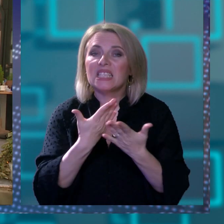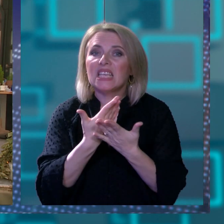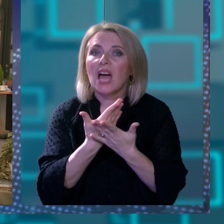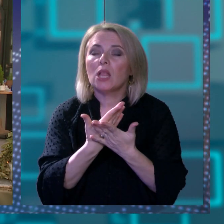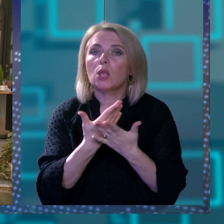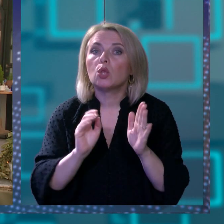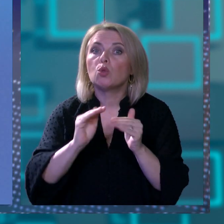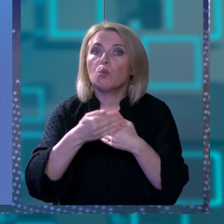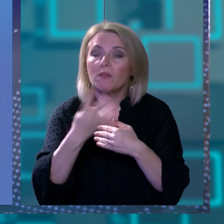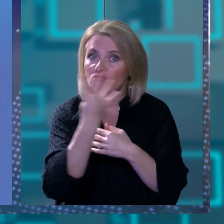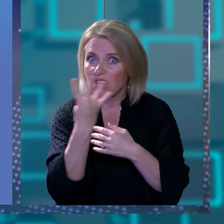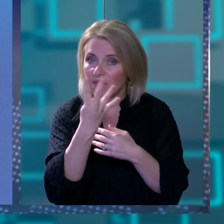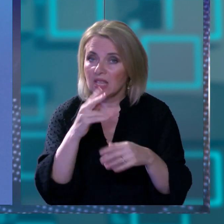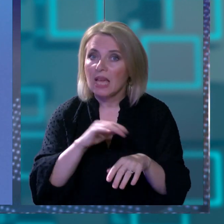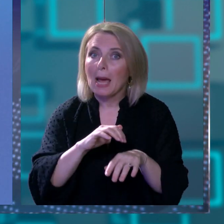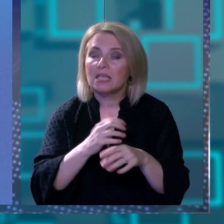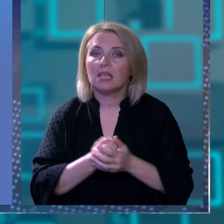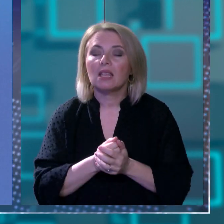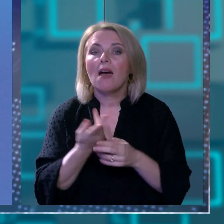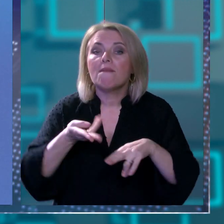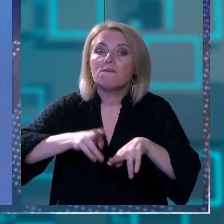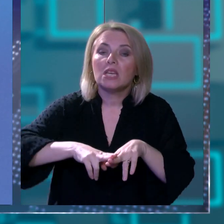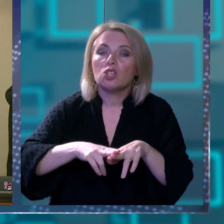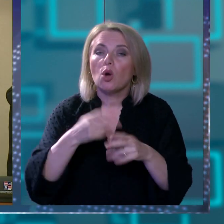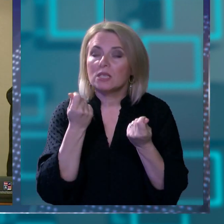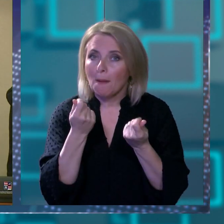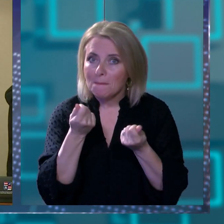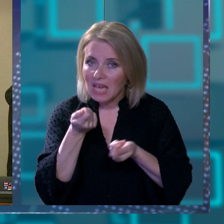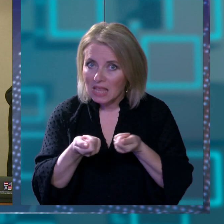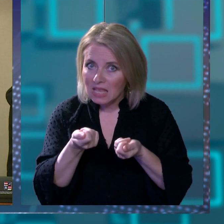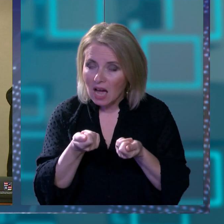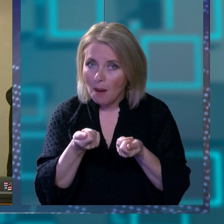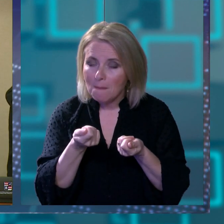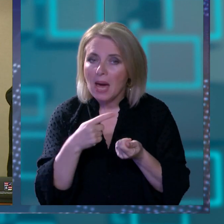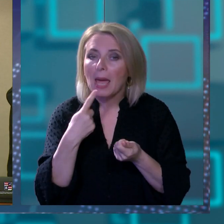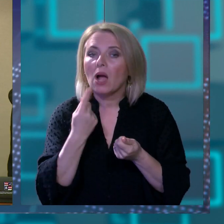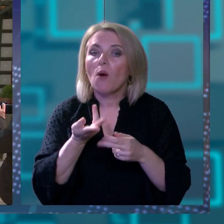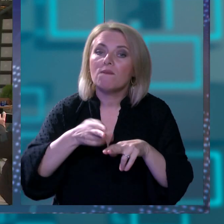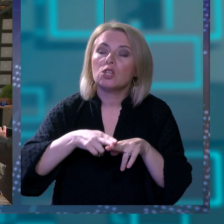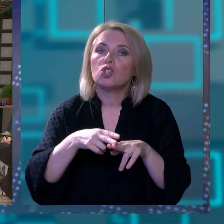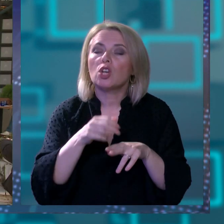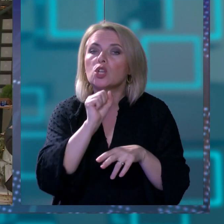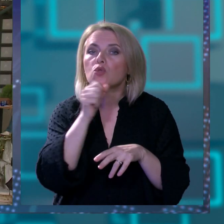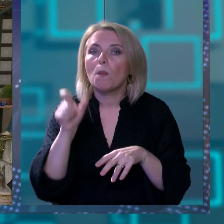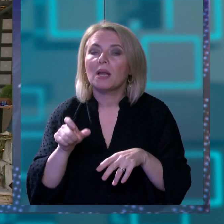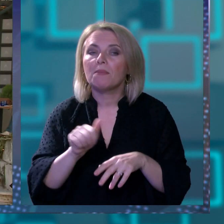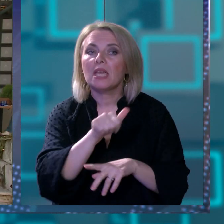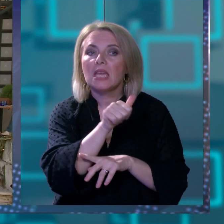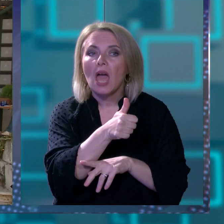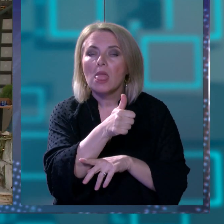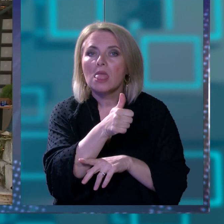razred, maturant. Više o samim stipendijama rekao je župan Nikola Dobroslavić. Stipendija jedna je